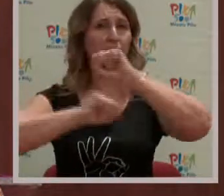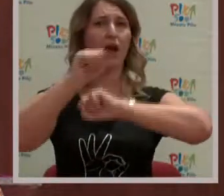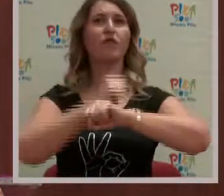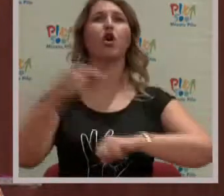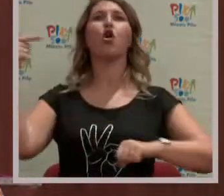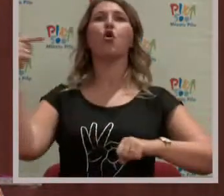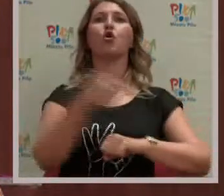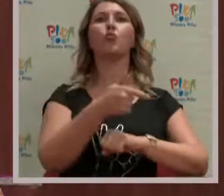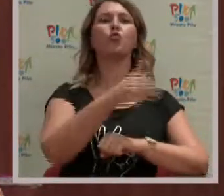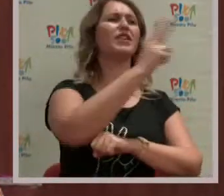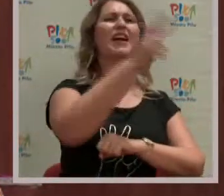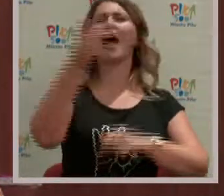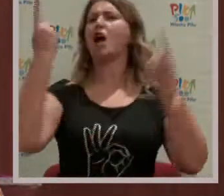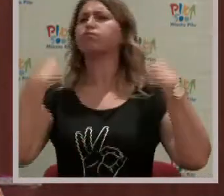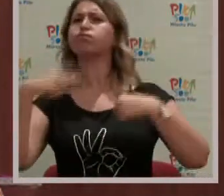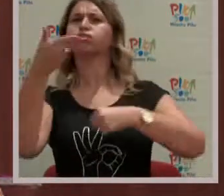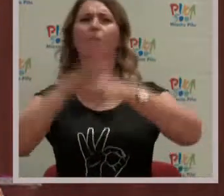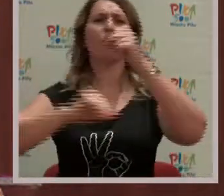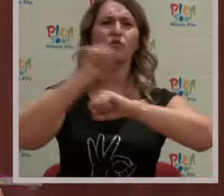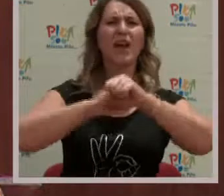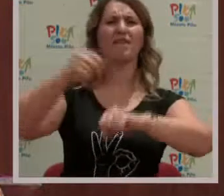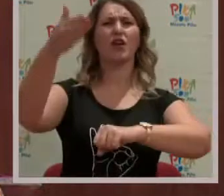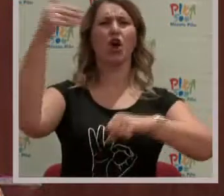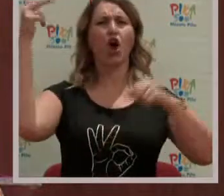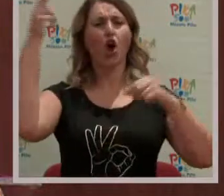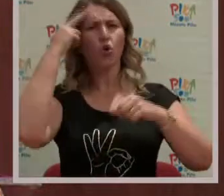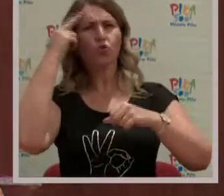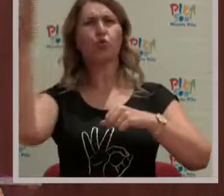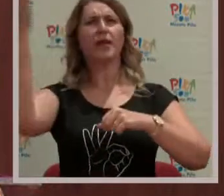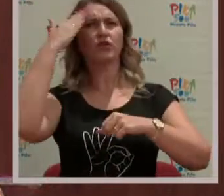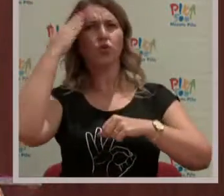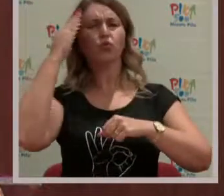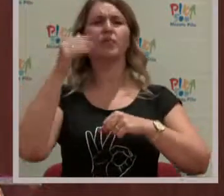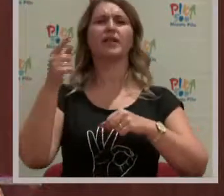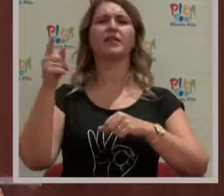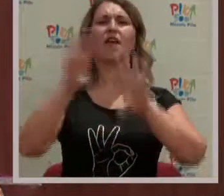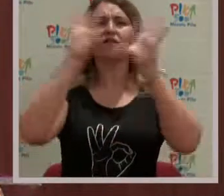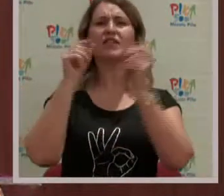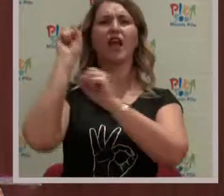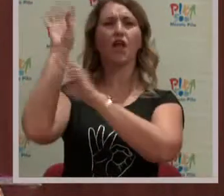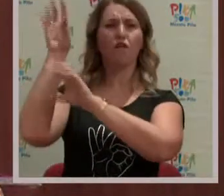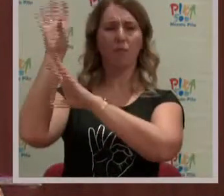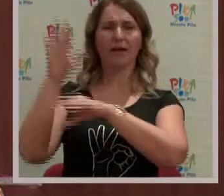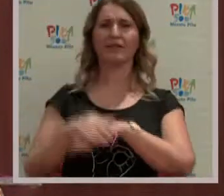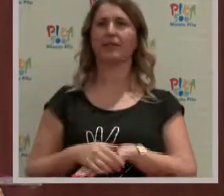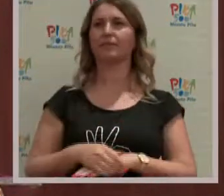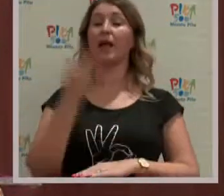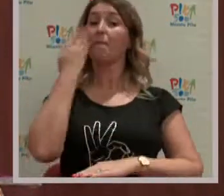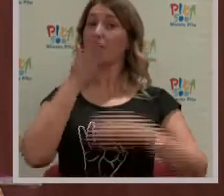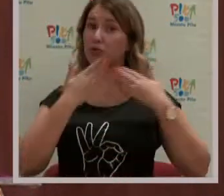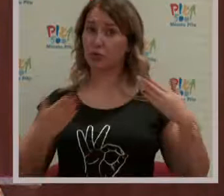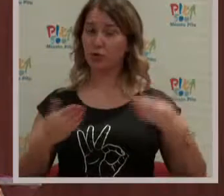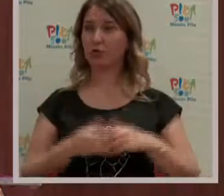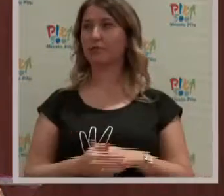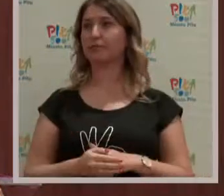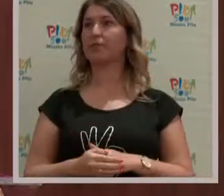zapewnić dostęp do informacji dla wszystkich i wy to robicie. I za to wam bardzo serdecznie dziękuję i też panie